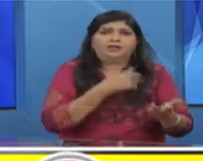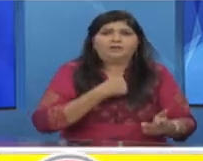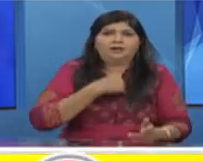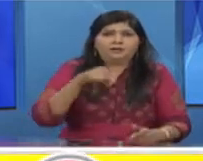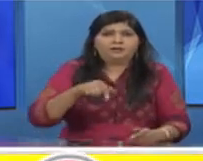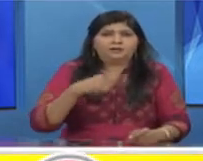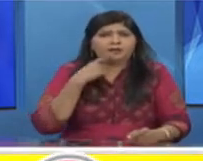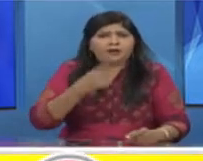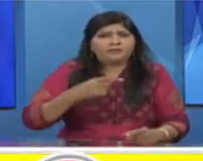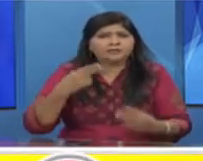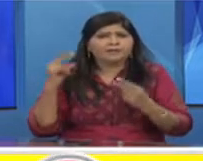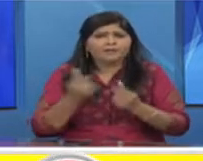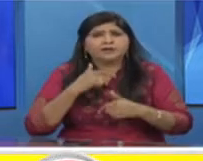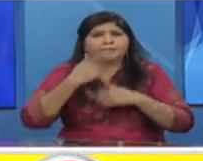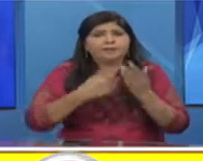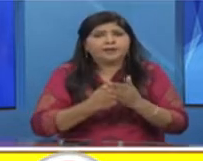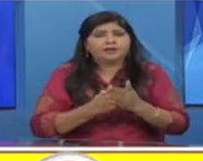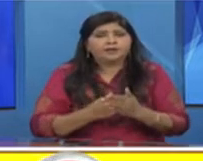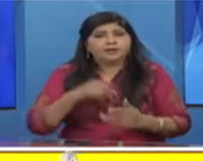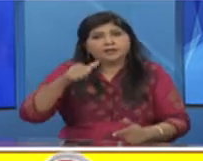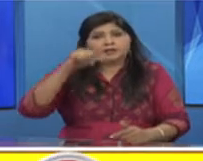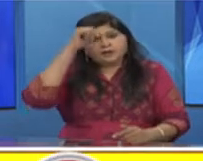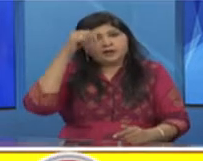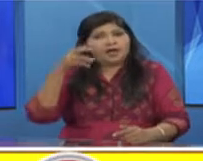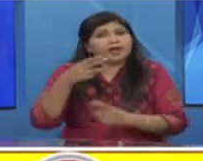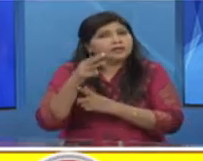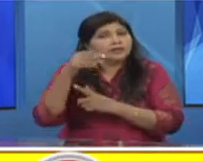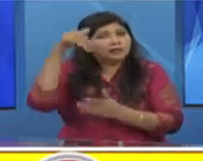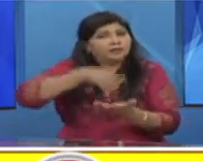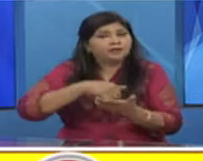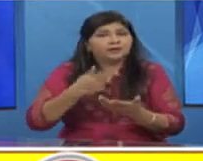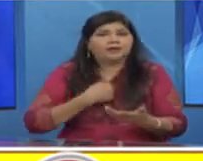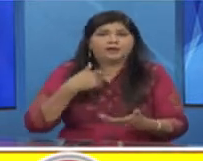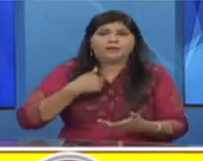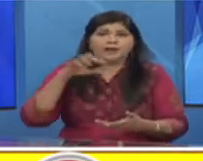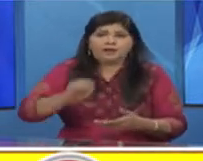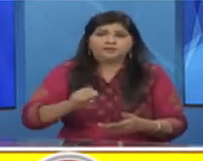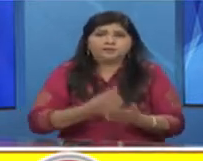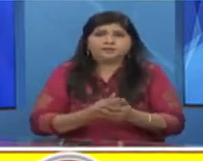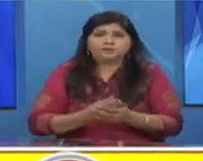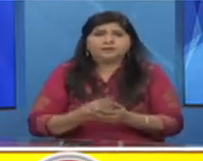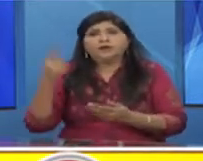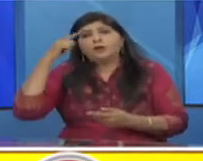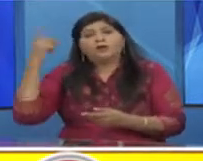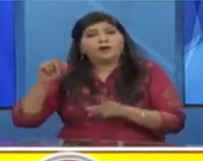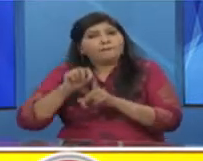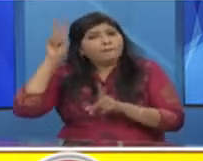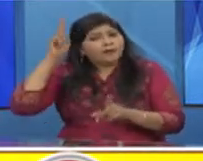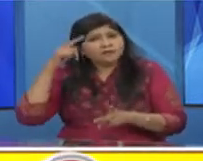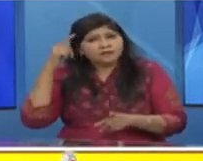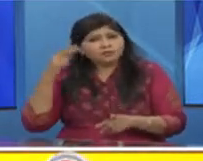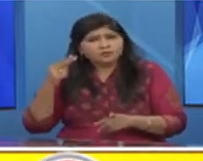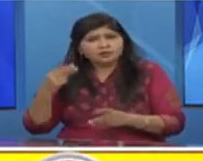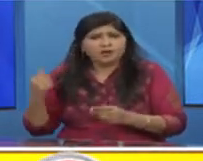उनके आदेश के फौरन बाद वहां तिरंगा फहराया गया और लक्षद्वीप पर कब्जा करने के पड़ोसी के हर मंसूबे देखते ही